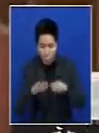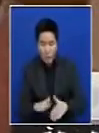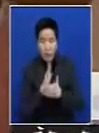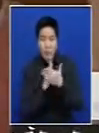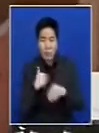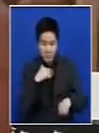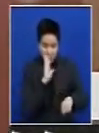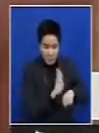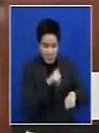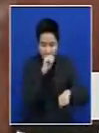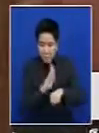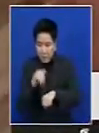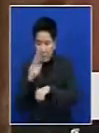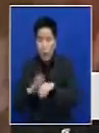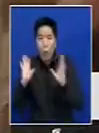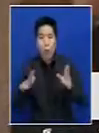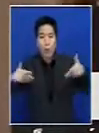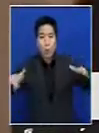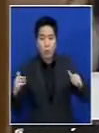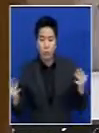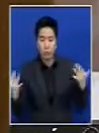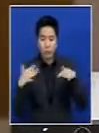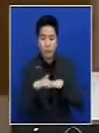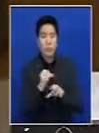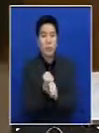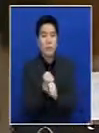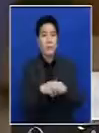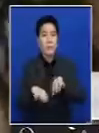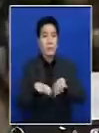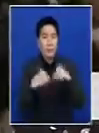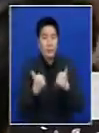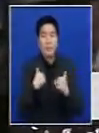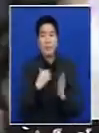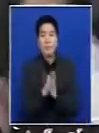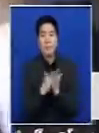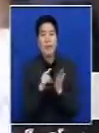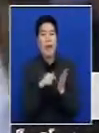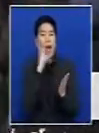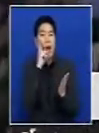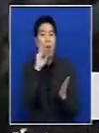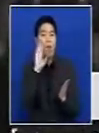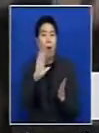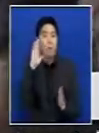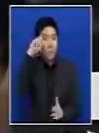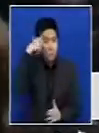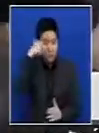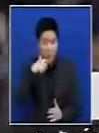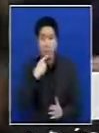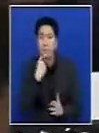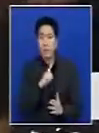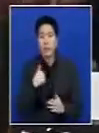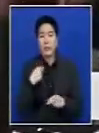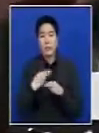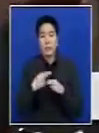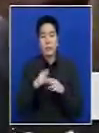งเอาผู้เชี่ยวชาญและก็คนนอกพรรคเข้ามาร่วมด้วยค่ะโดยที่เว็บไซต์นิตยสารข่าวอิรวดีได้รายงานอ้างคำเปิดเผยของนาย